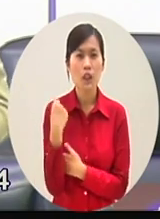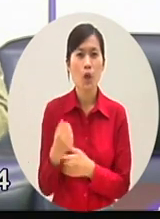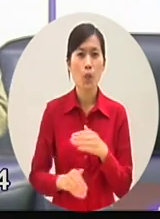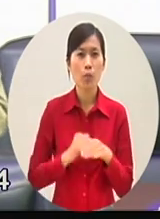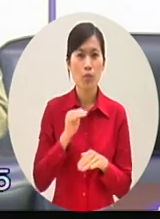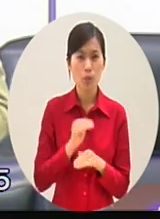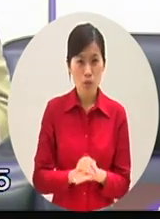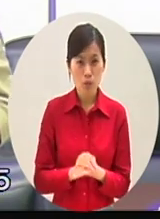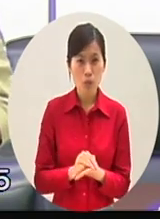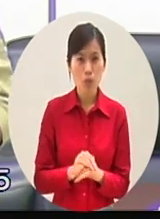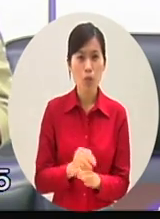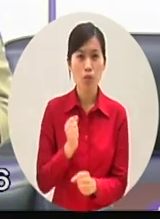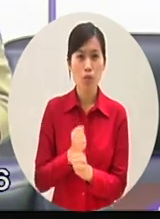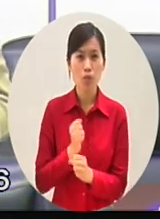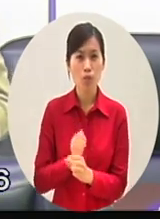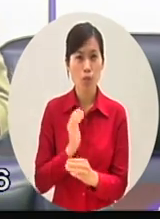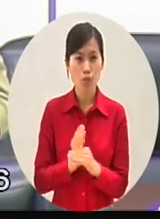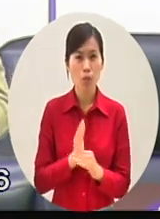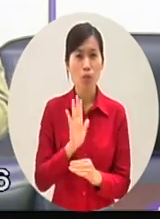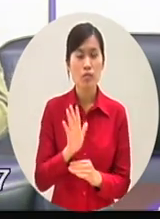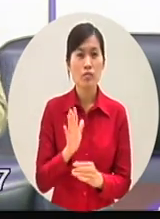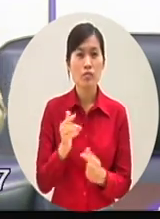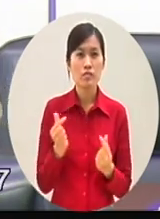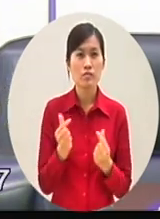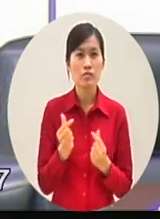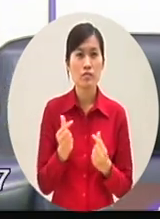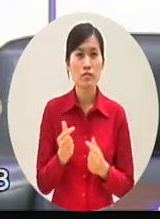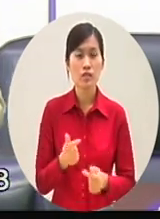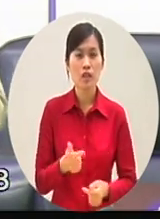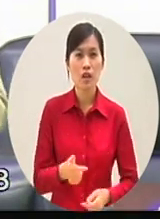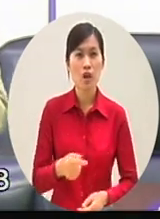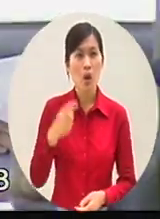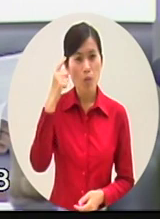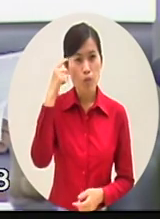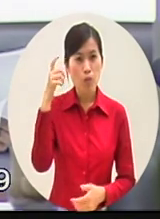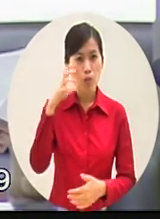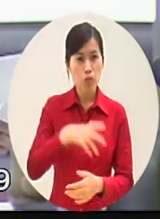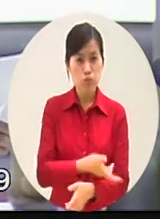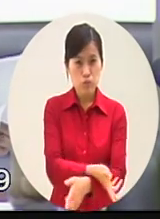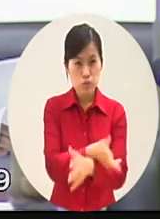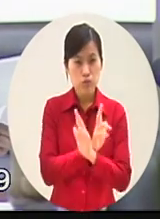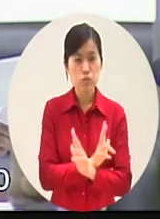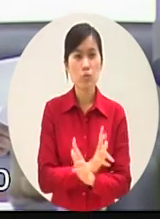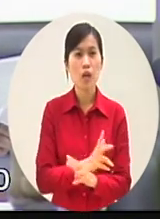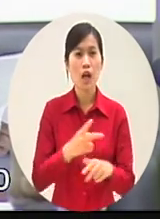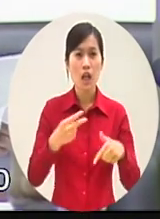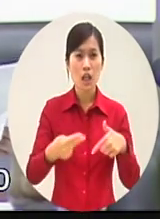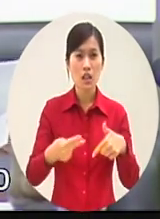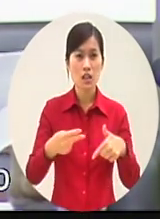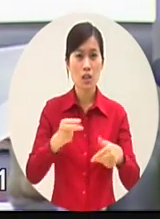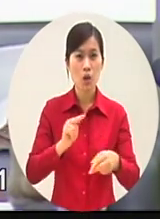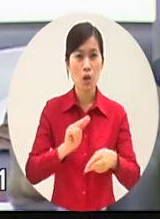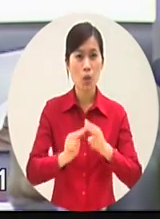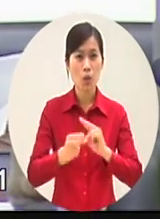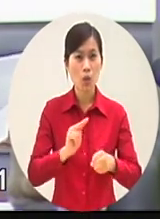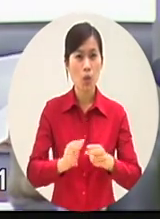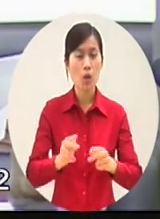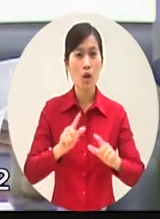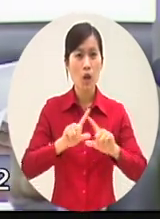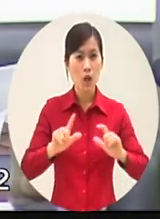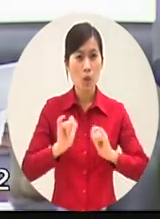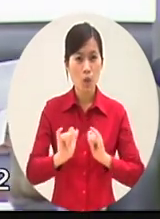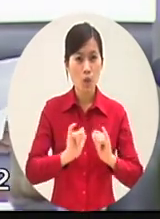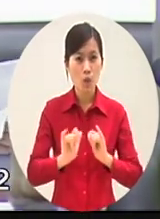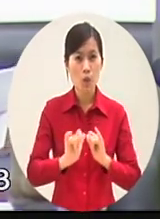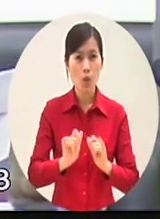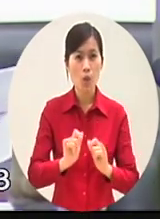行中诶吼。例如梦里桥已经完工的有梦里桥、仁武涵洞还在进行中，大社观音步道、